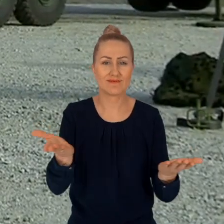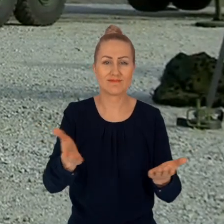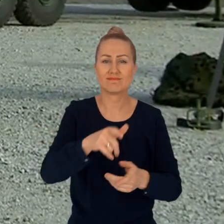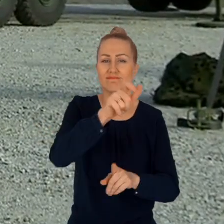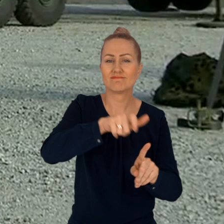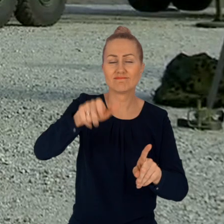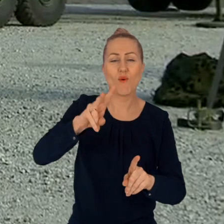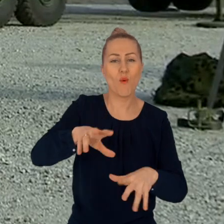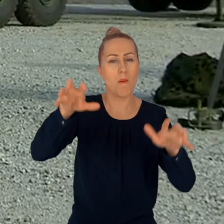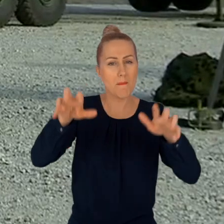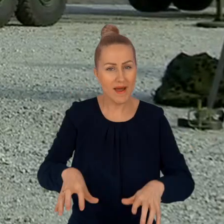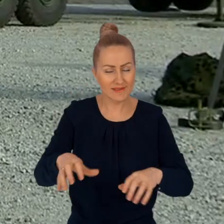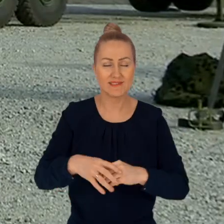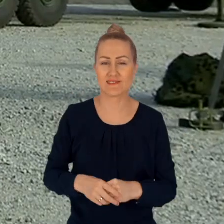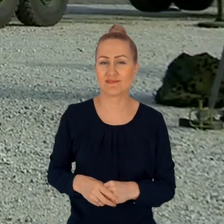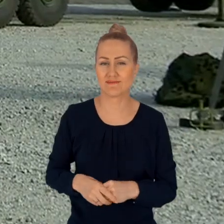panowie prezesi